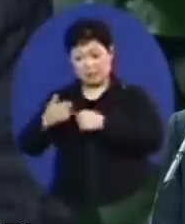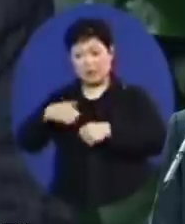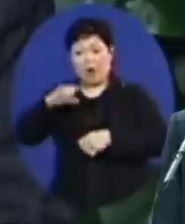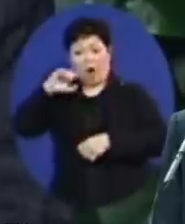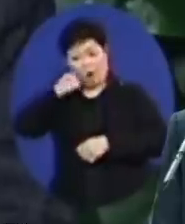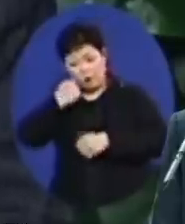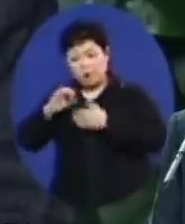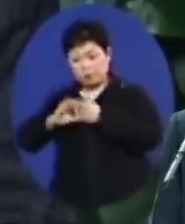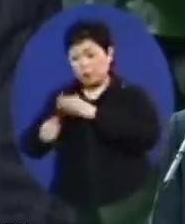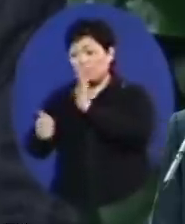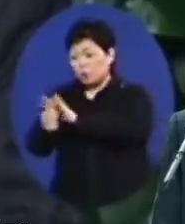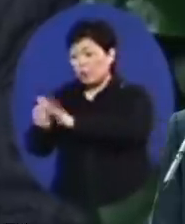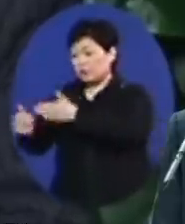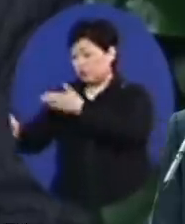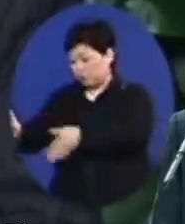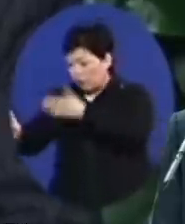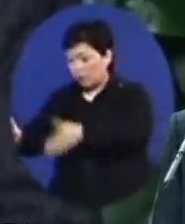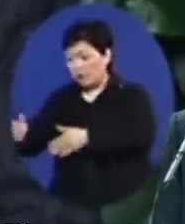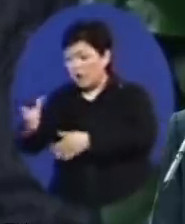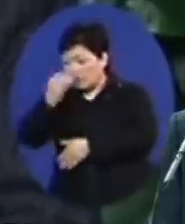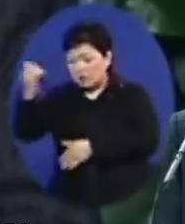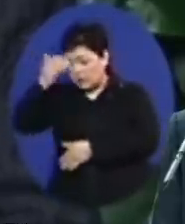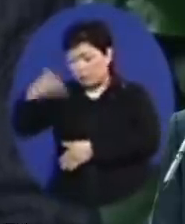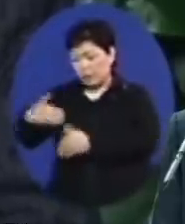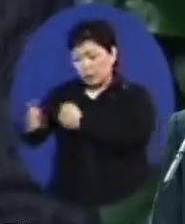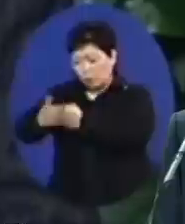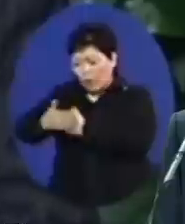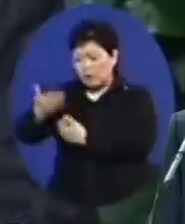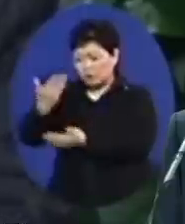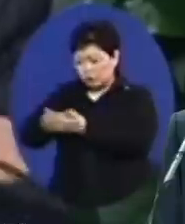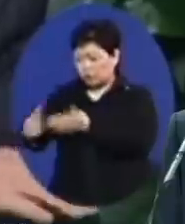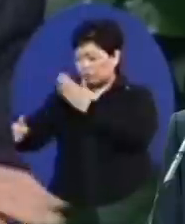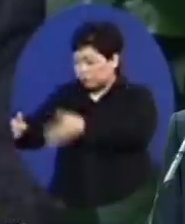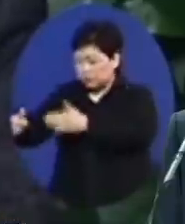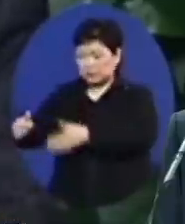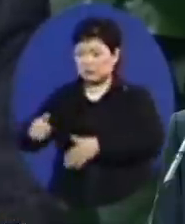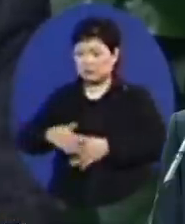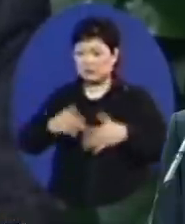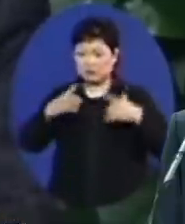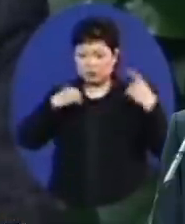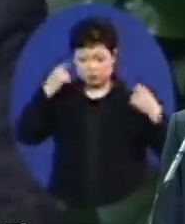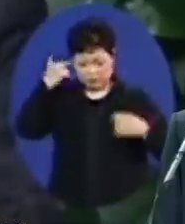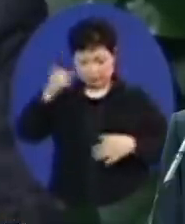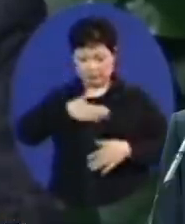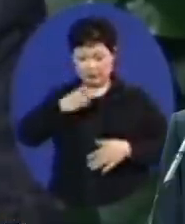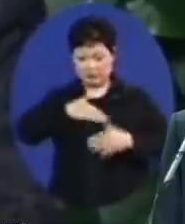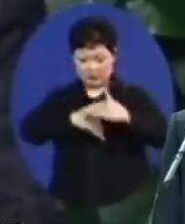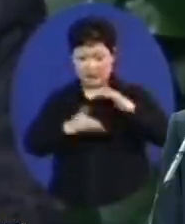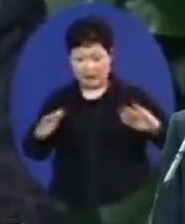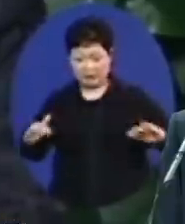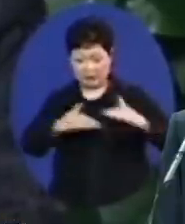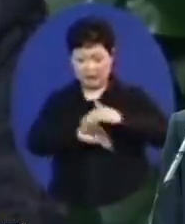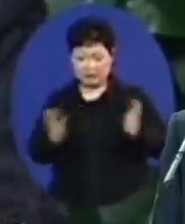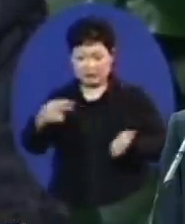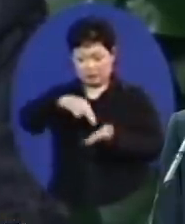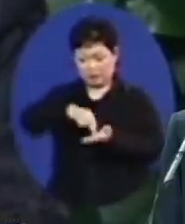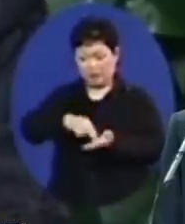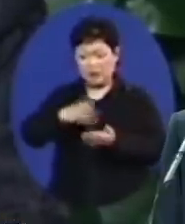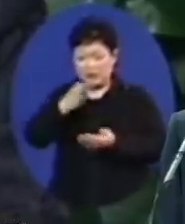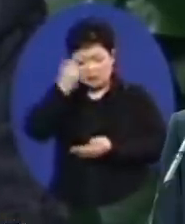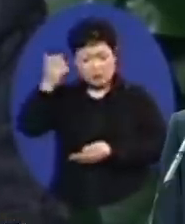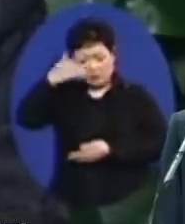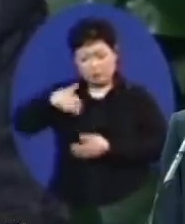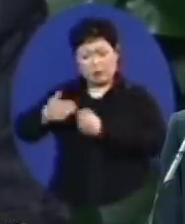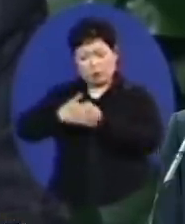않습니까? 성령님이여 나를 도와주소서. 저는 이 강단에 올라올 때 항상 말합니다. 성령님 나를 도와서